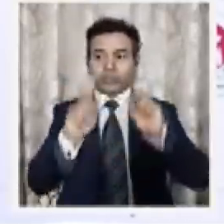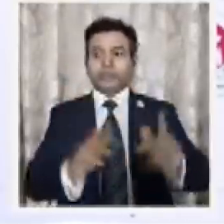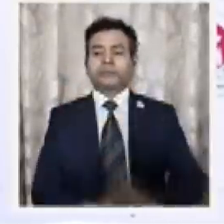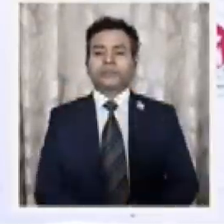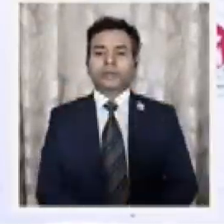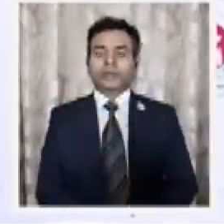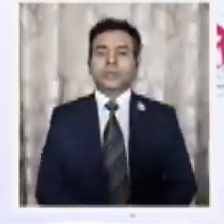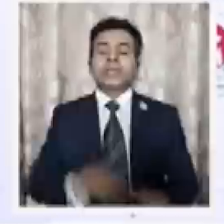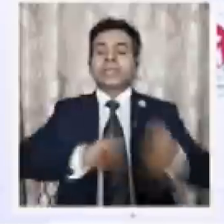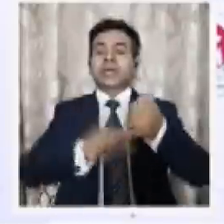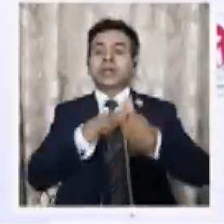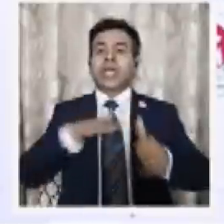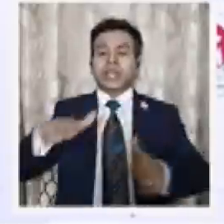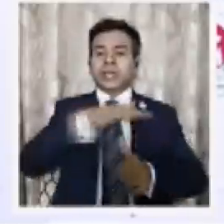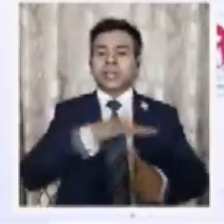744,039 জন।